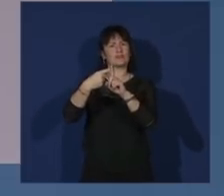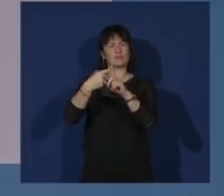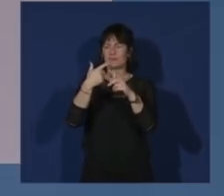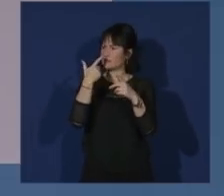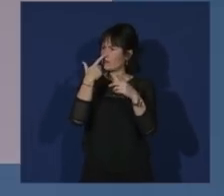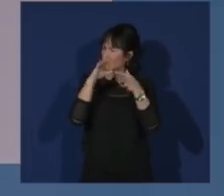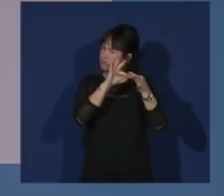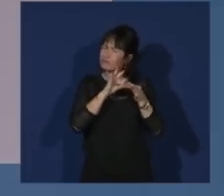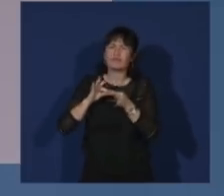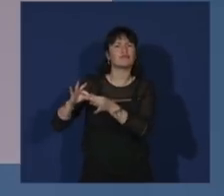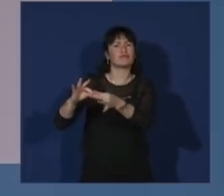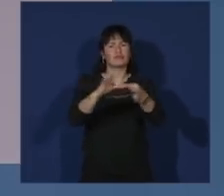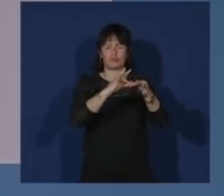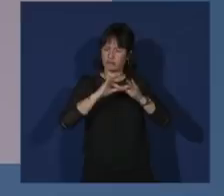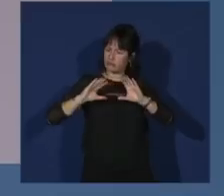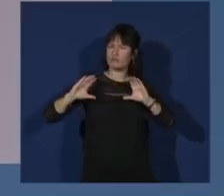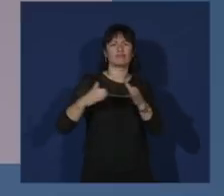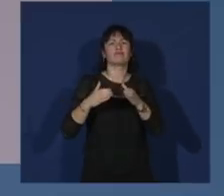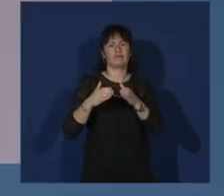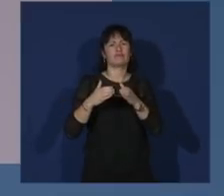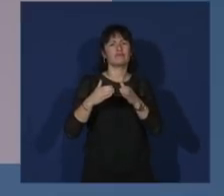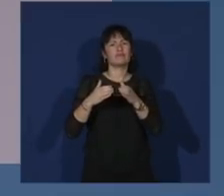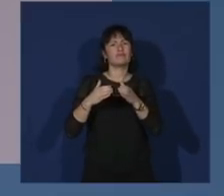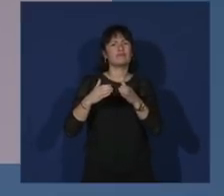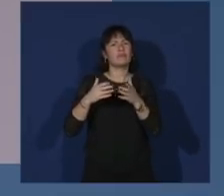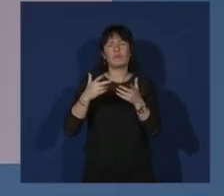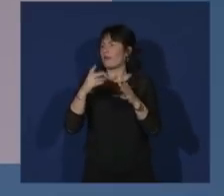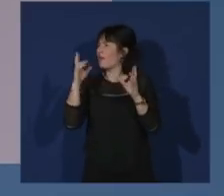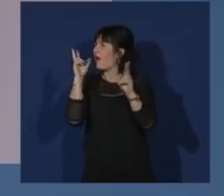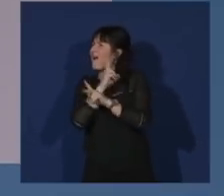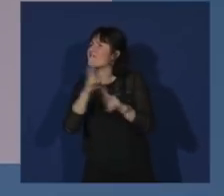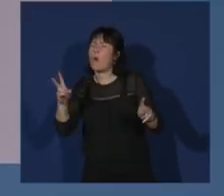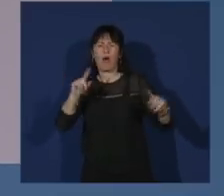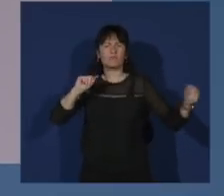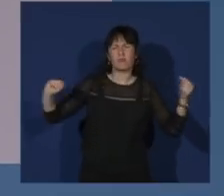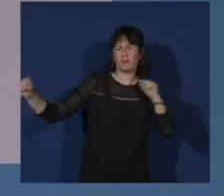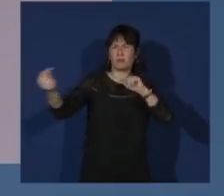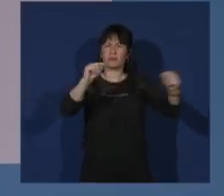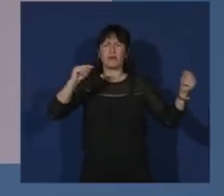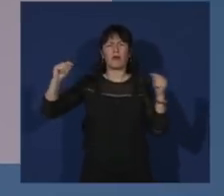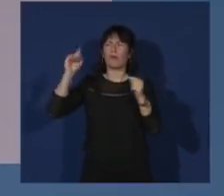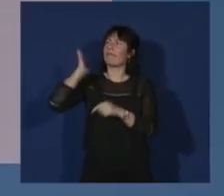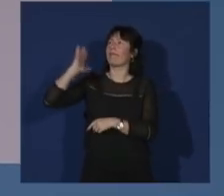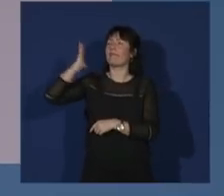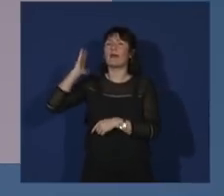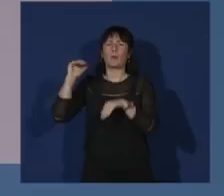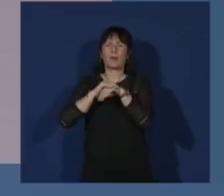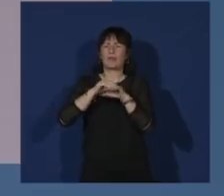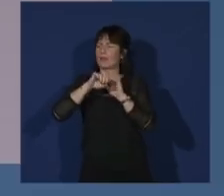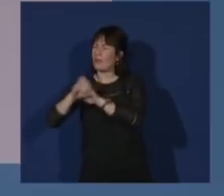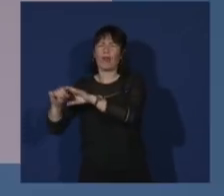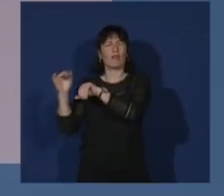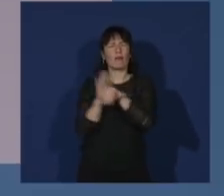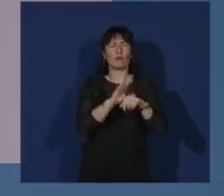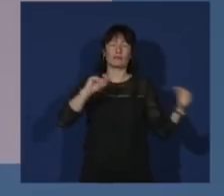d'unité, une image qui est à milieu des déchirements traditionnels des partis politiques que nous voyons habituellement pendant